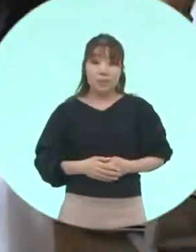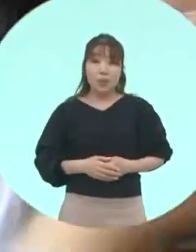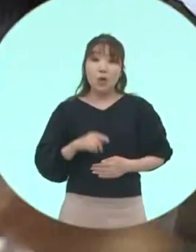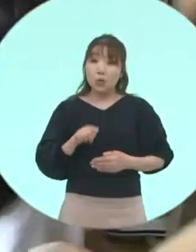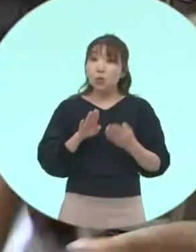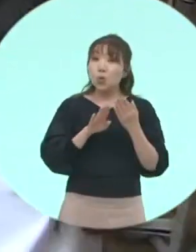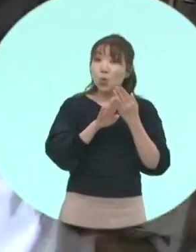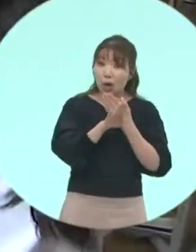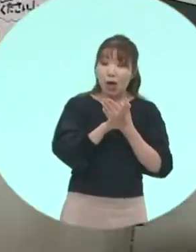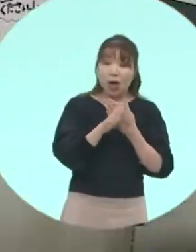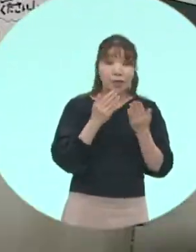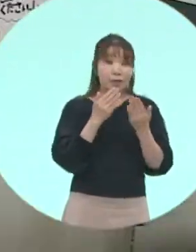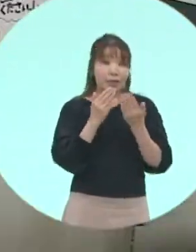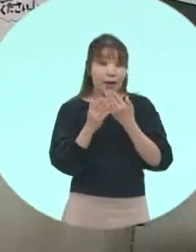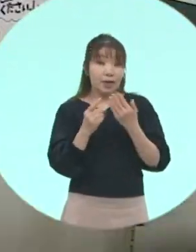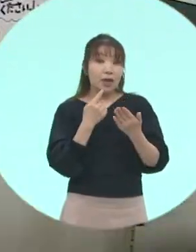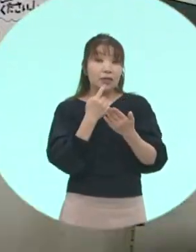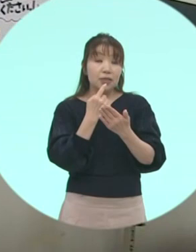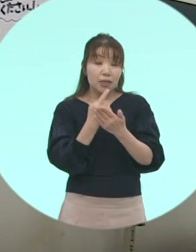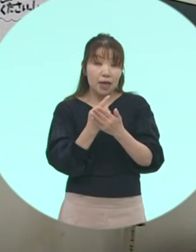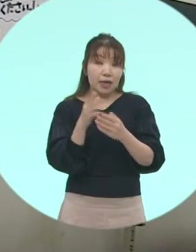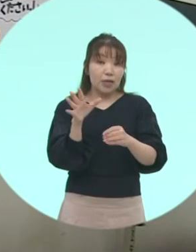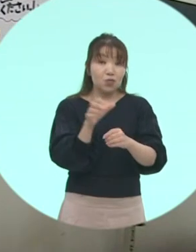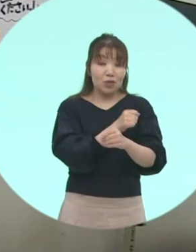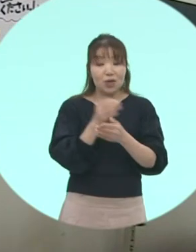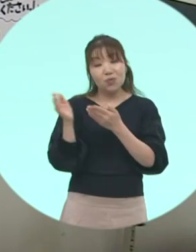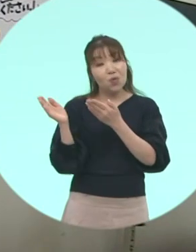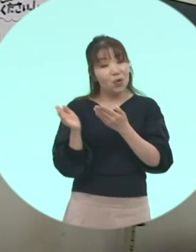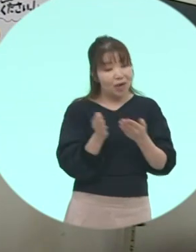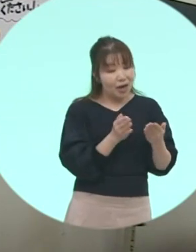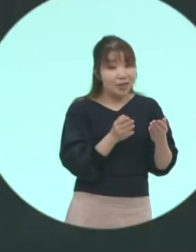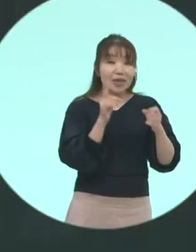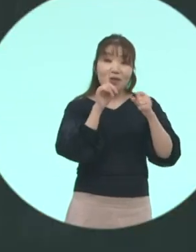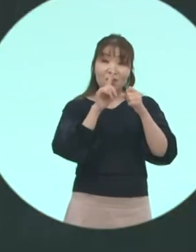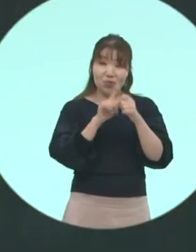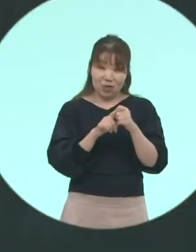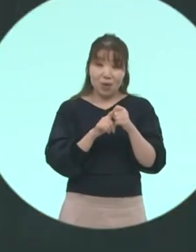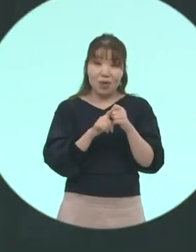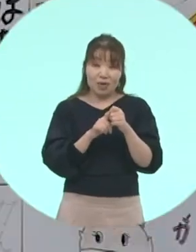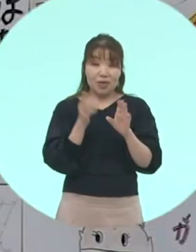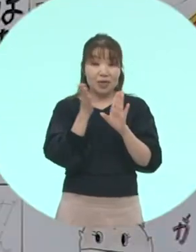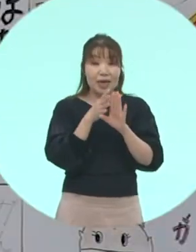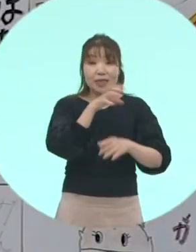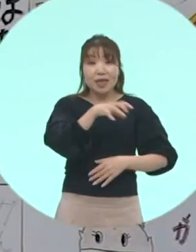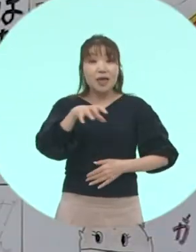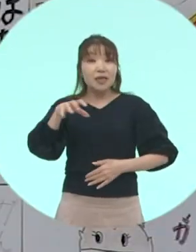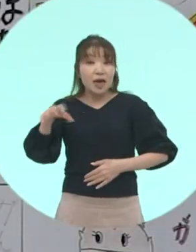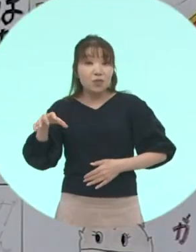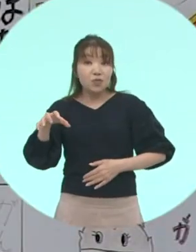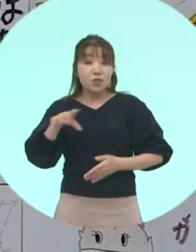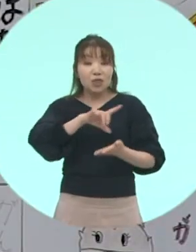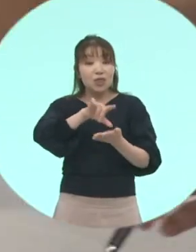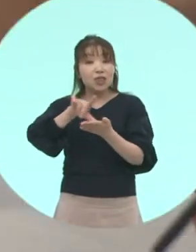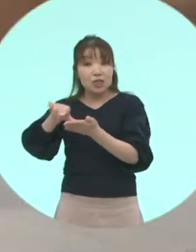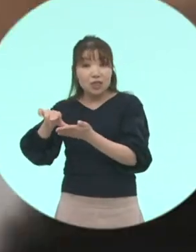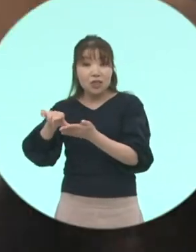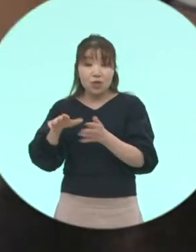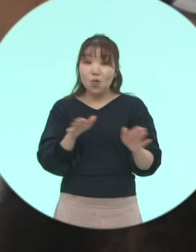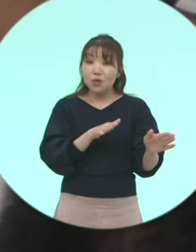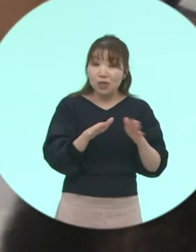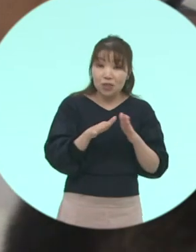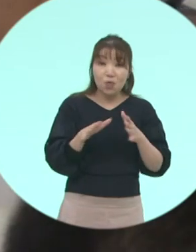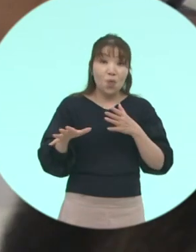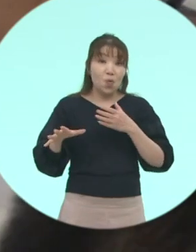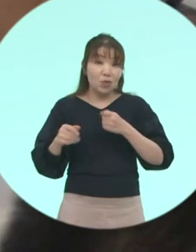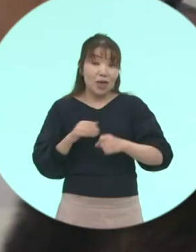その他、大会に参加する選手を歓迎するために県内の各地域の児童生